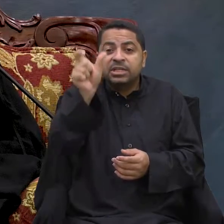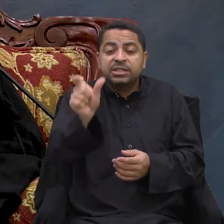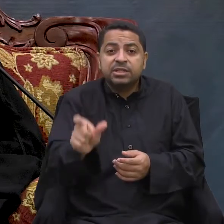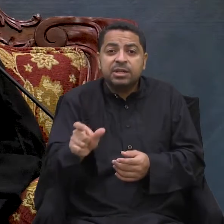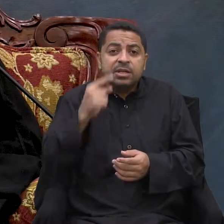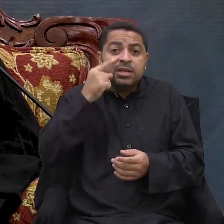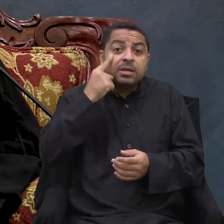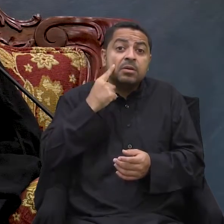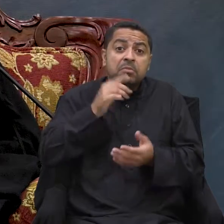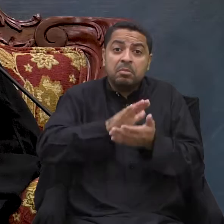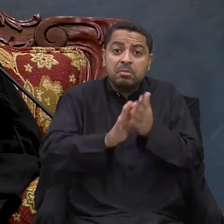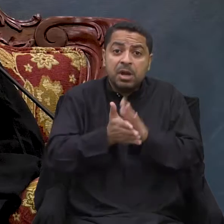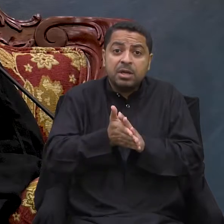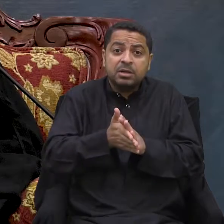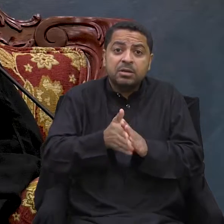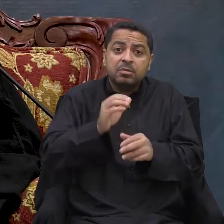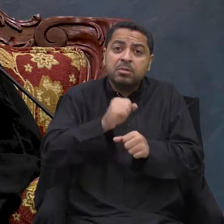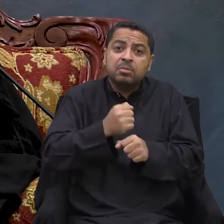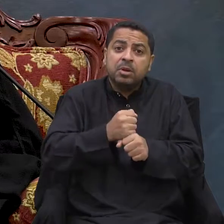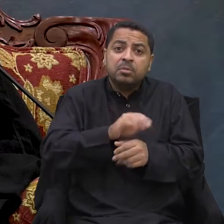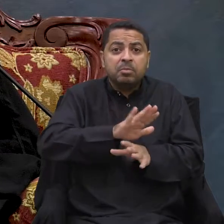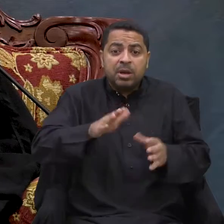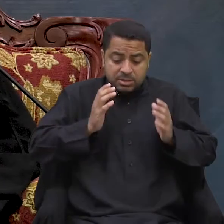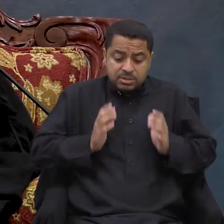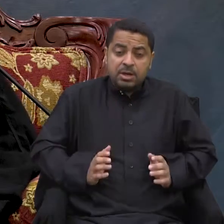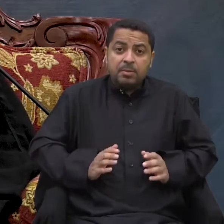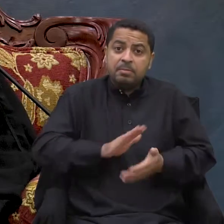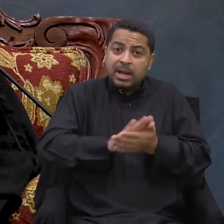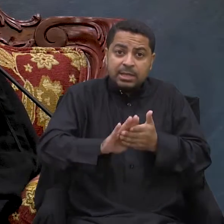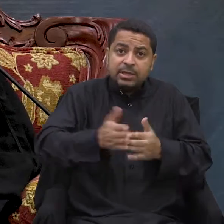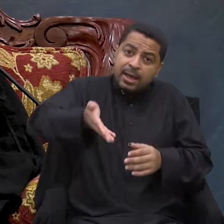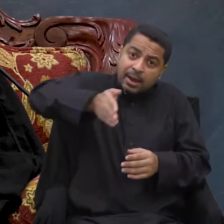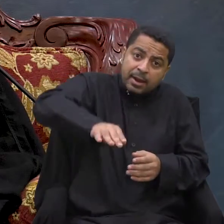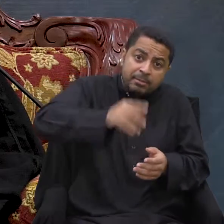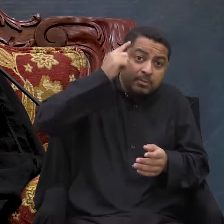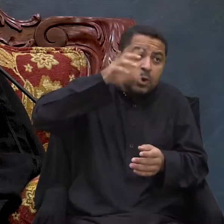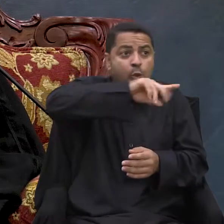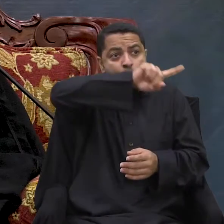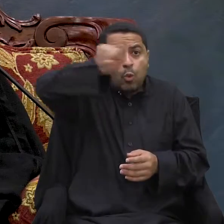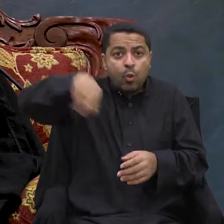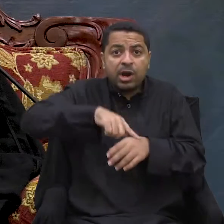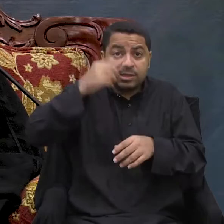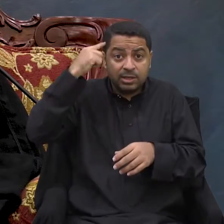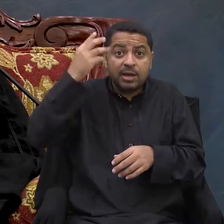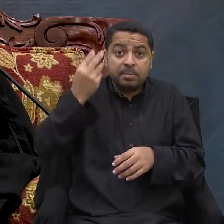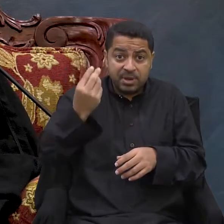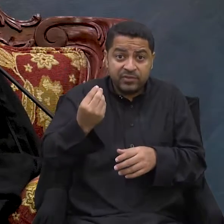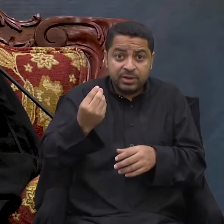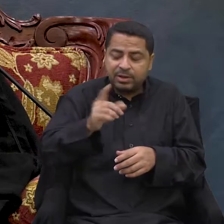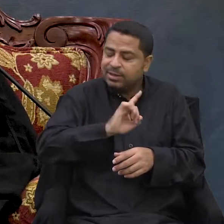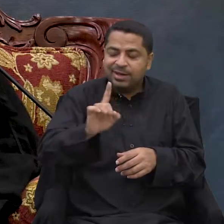في عمره على عمر البدن، وإنما ليسعى لكي